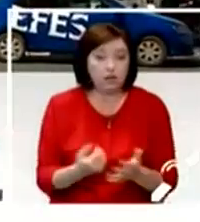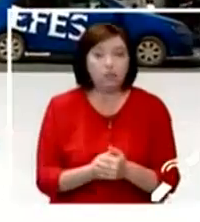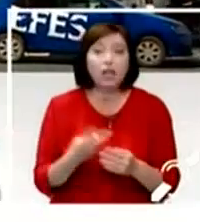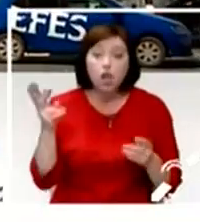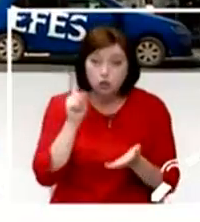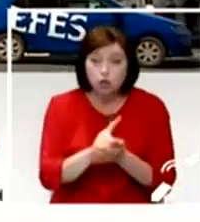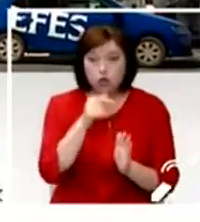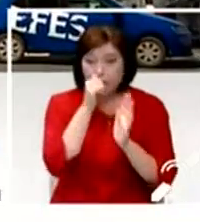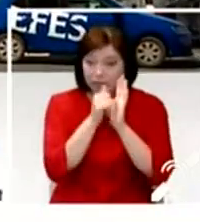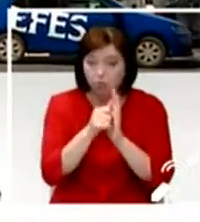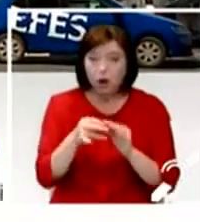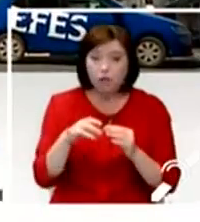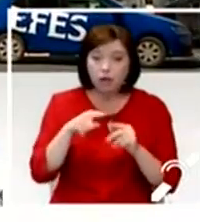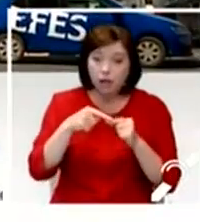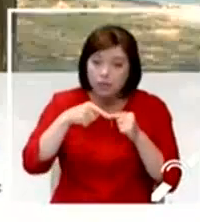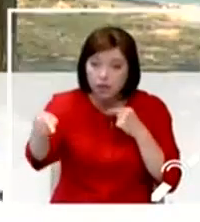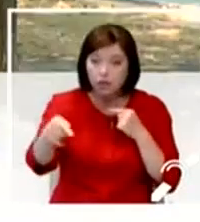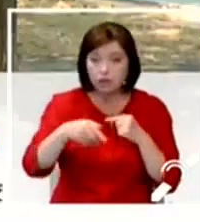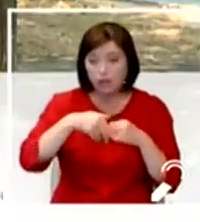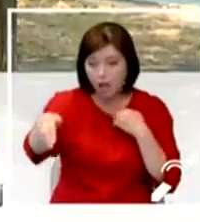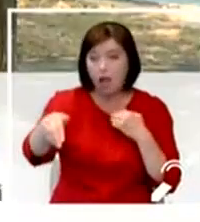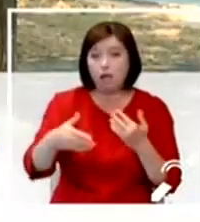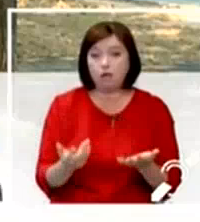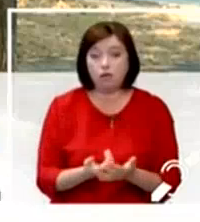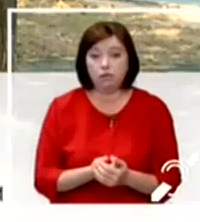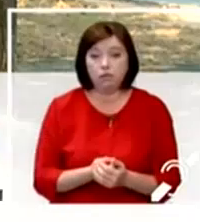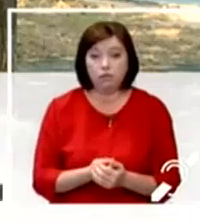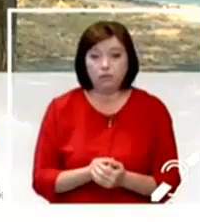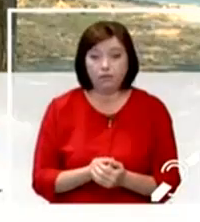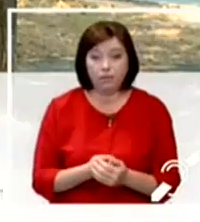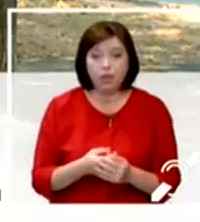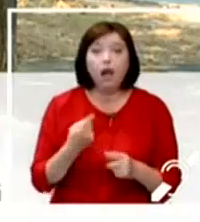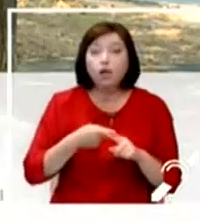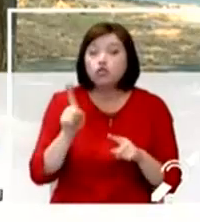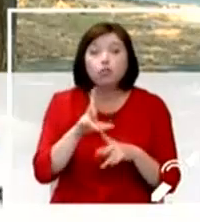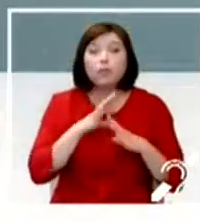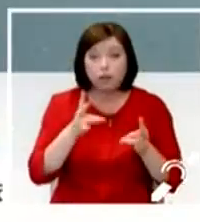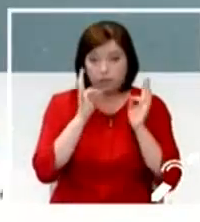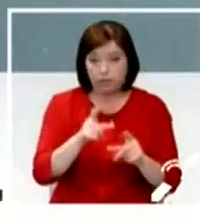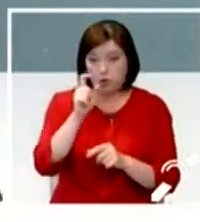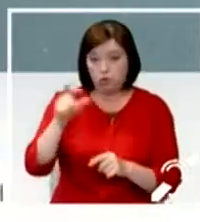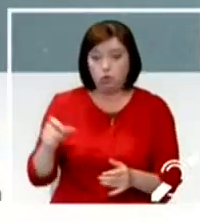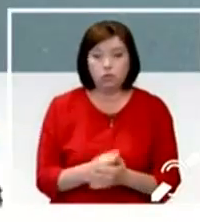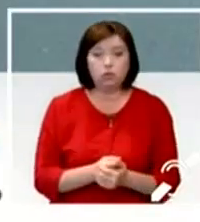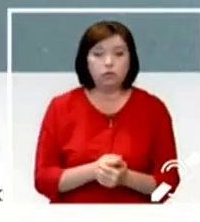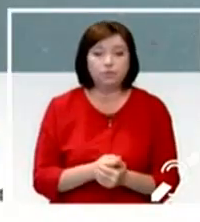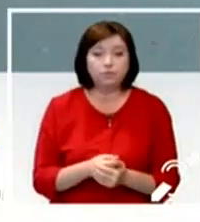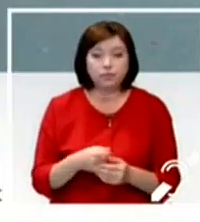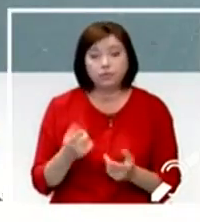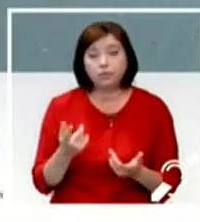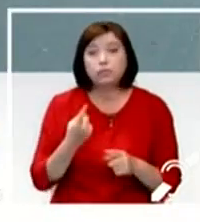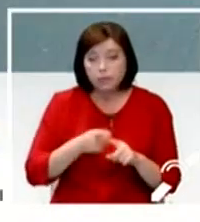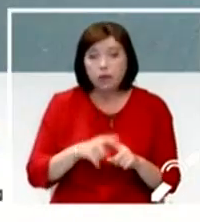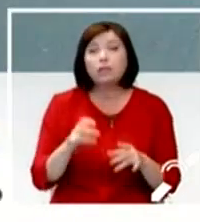îndepărtez stațiile PECO la o distanță sigură pentru cetățeni. Nu este o idee bună, dar cred că asta